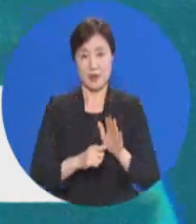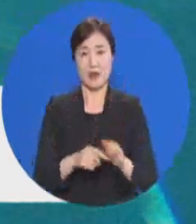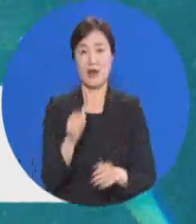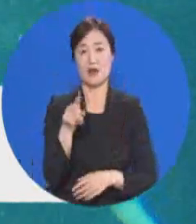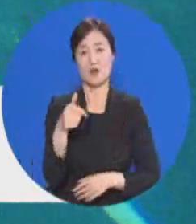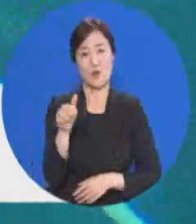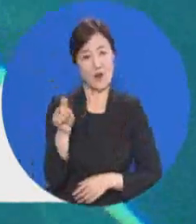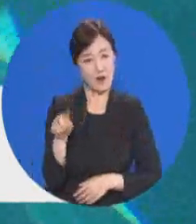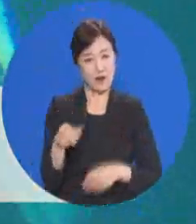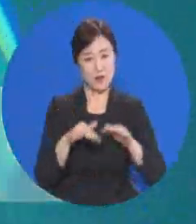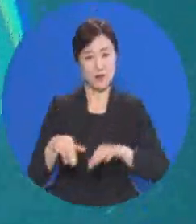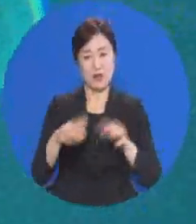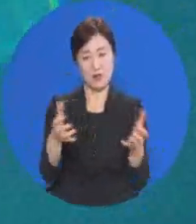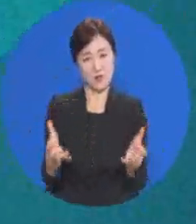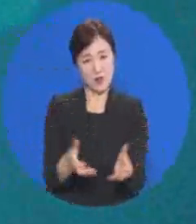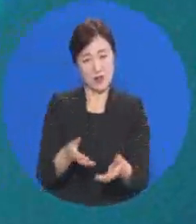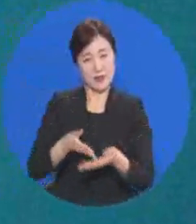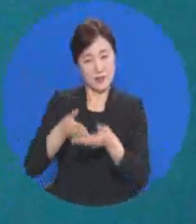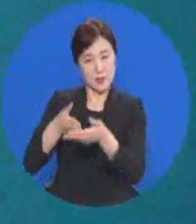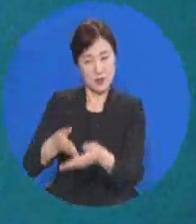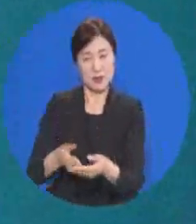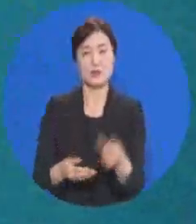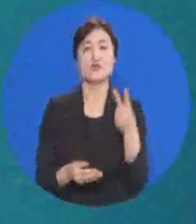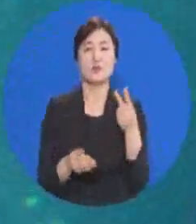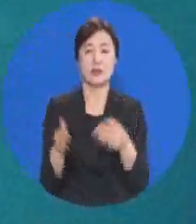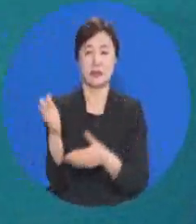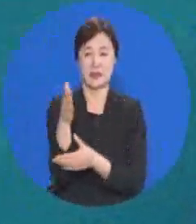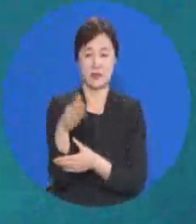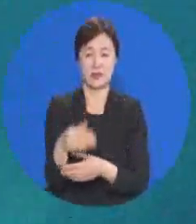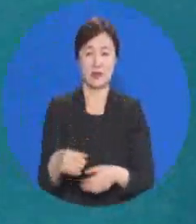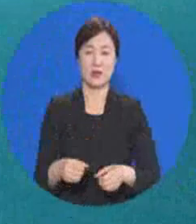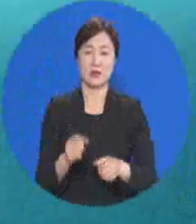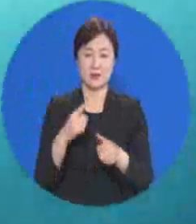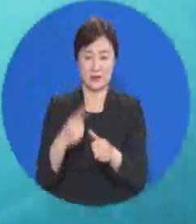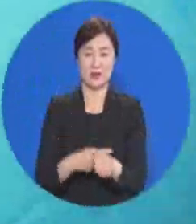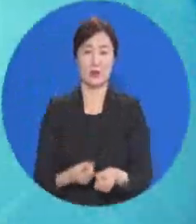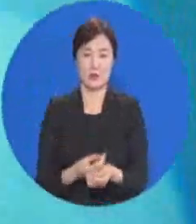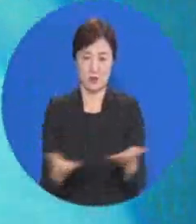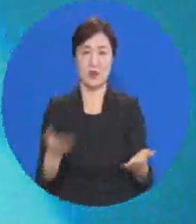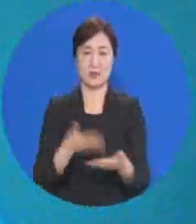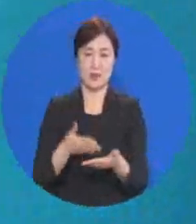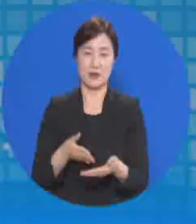측에 남은 벨루가 2마리의 자연방류 계획을 마련하라고 촉구하고 있습니다.